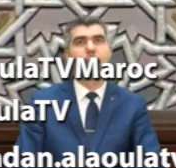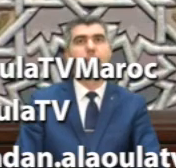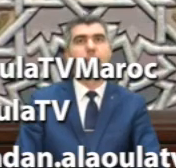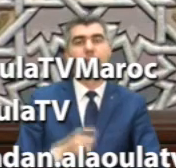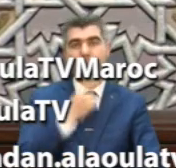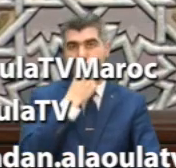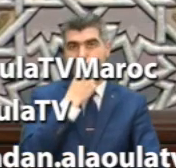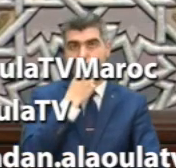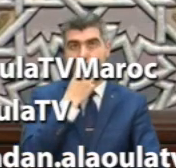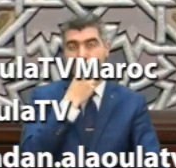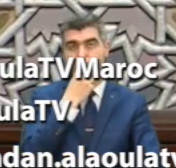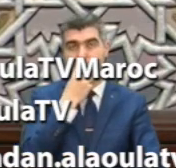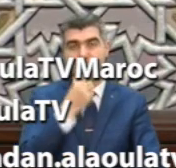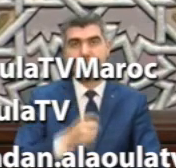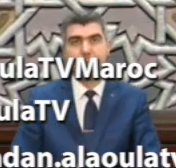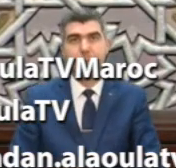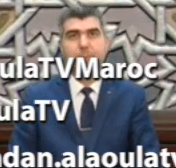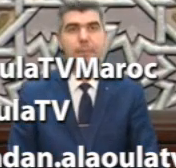تعقيب إضافي حول الموضوع؟